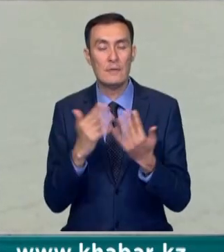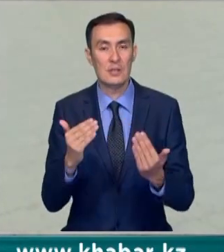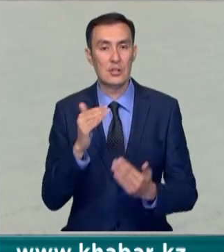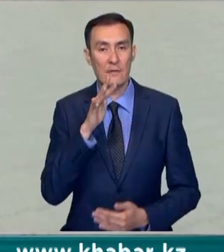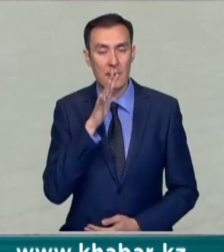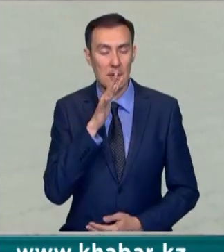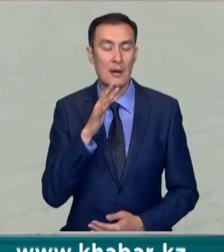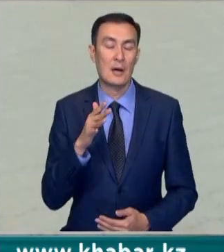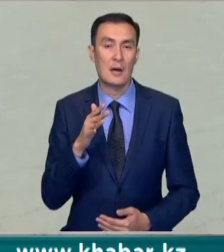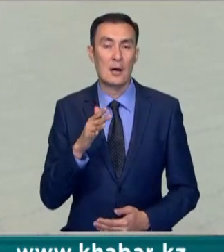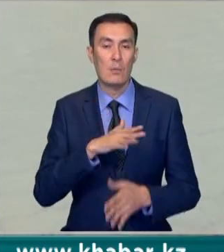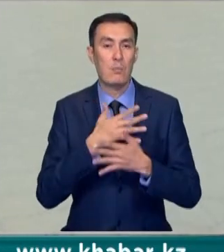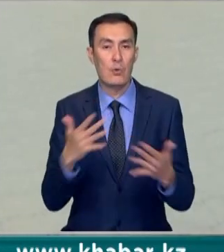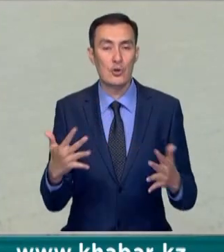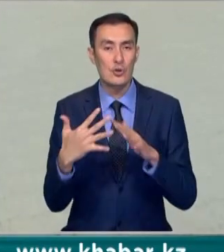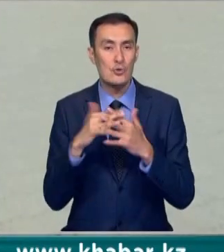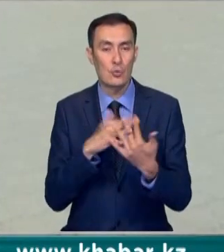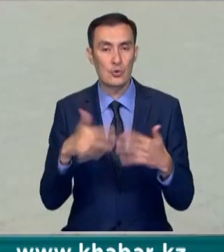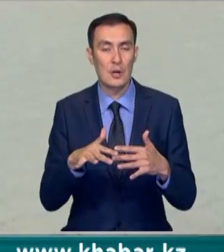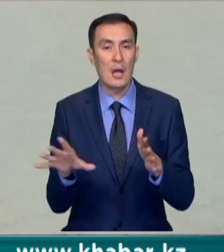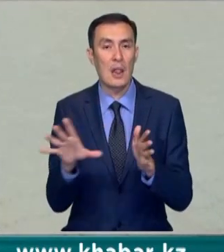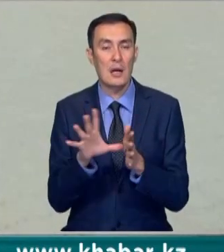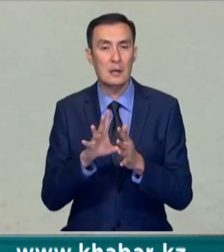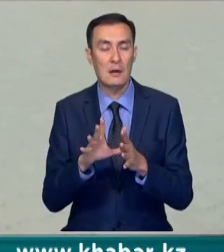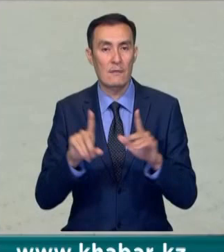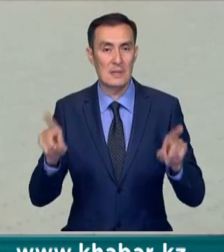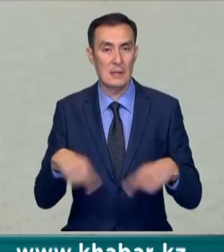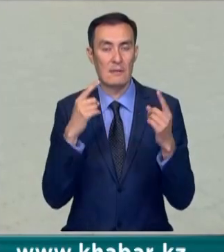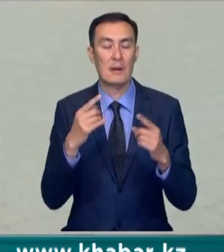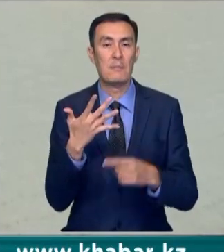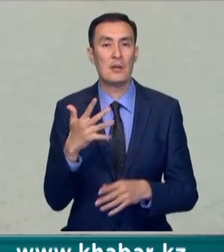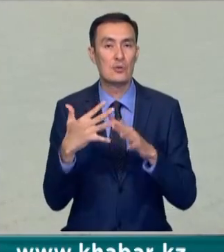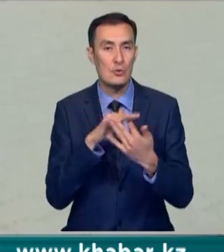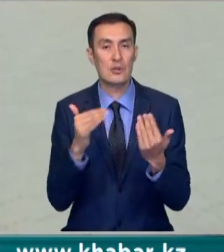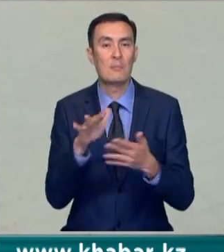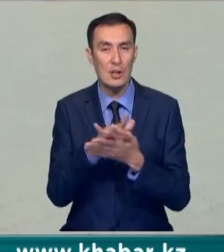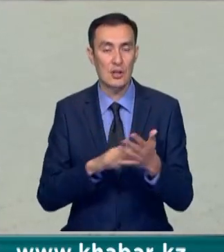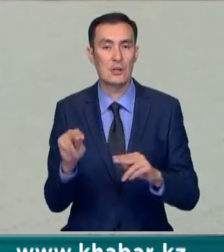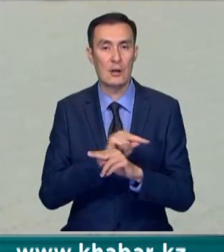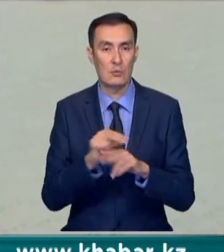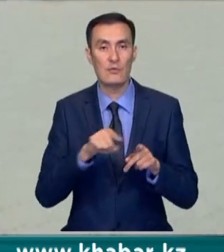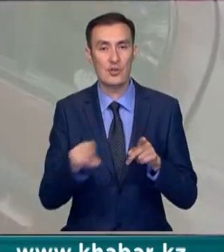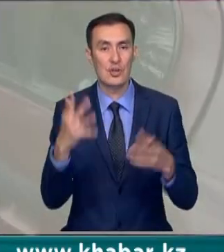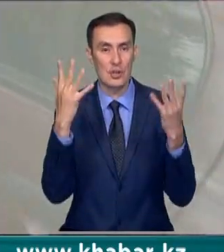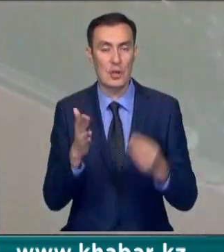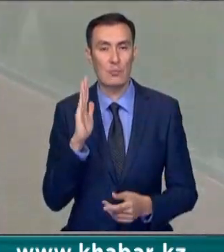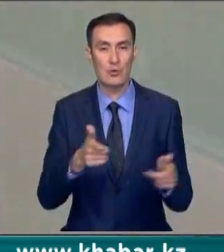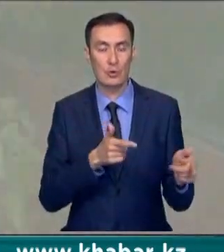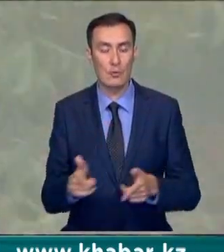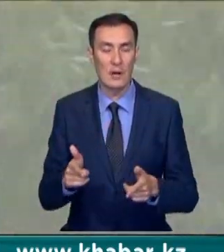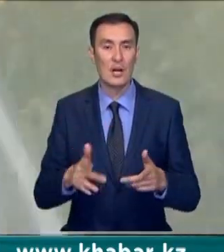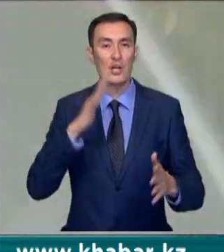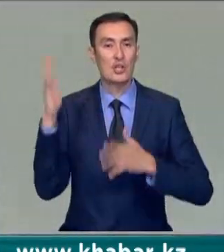время большая часть сел уже подключена к электроснабжению. По 5 селам работы ведутся и в течение дня будут завершены.